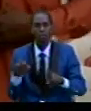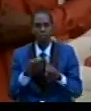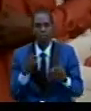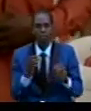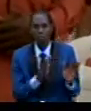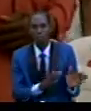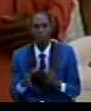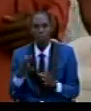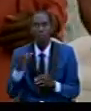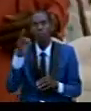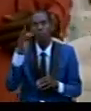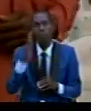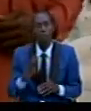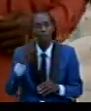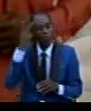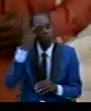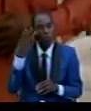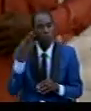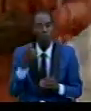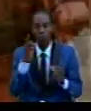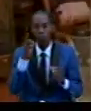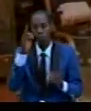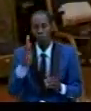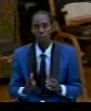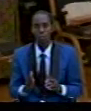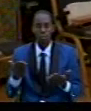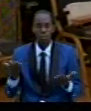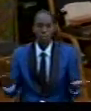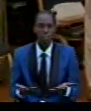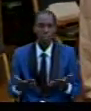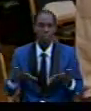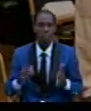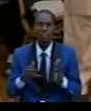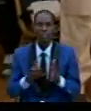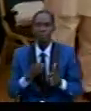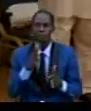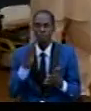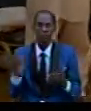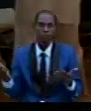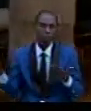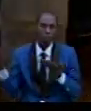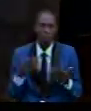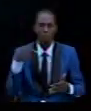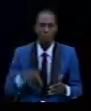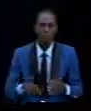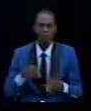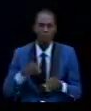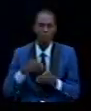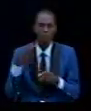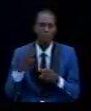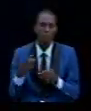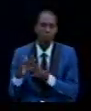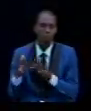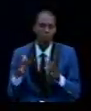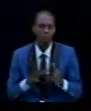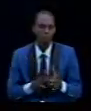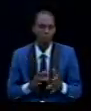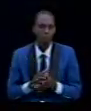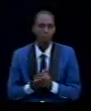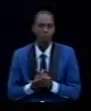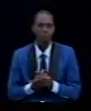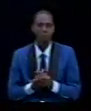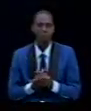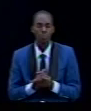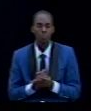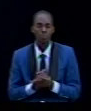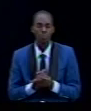purpose of God and the kingdom of God in every heart, let it be cast down in Jesus' name. La Bible dit, vous formerez des projets et ils seront anéantis car Dieu est